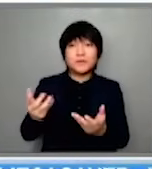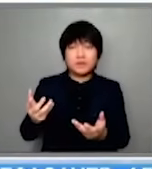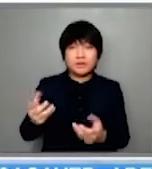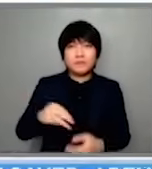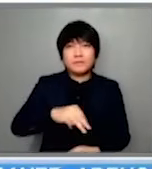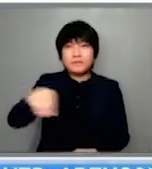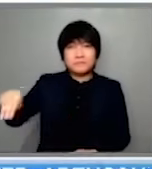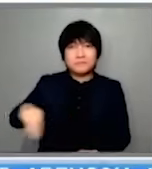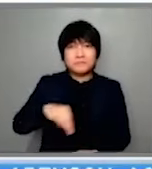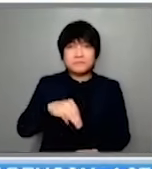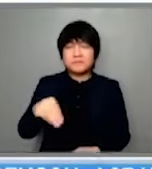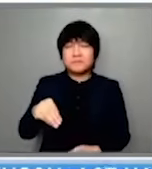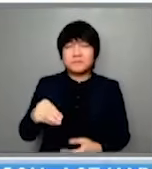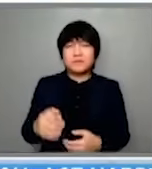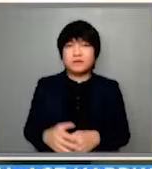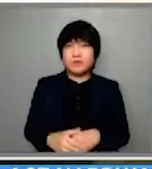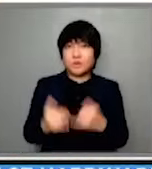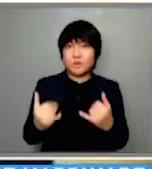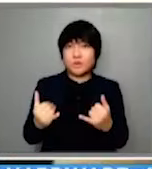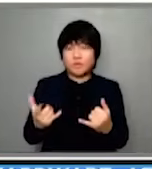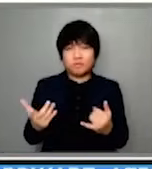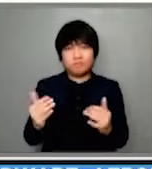higante sa industriya ng broadcast media?